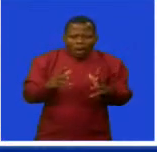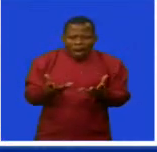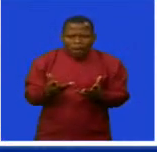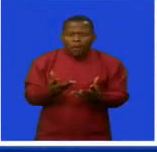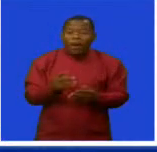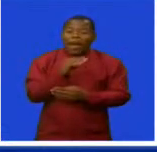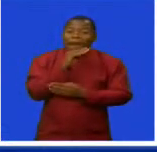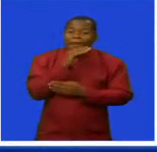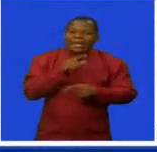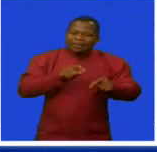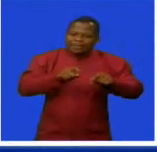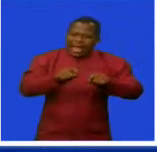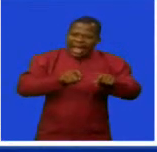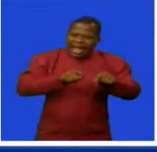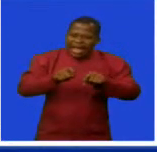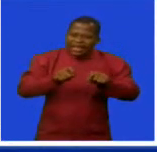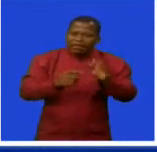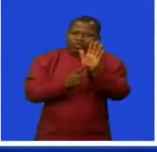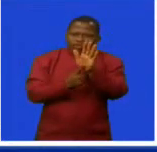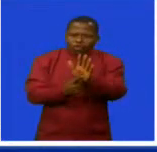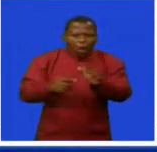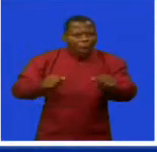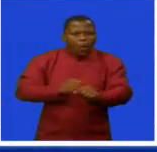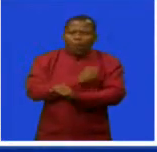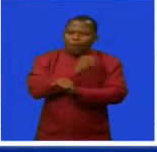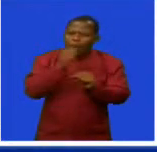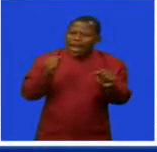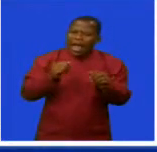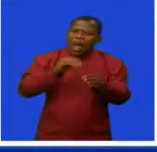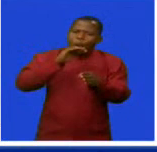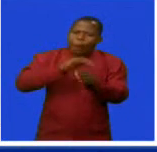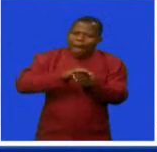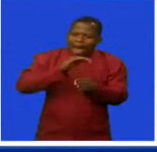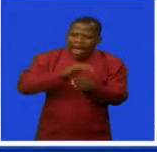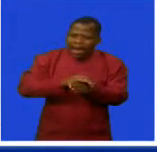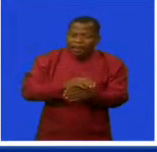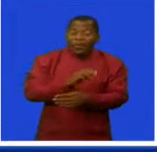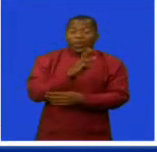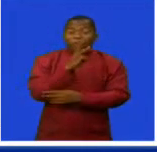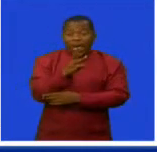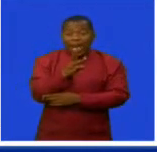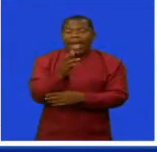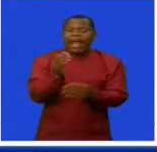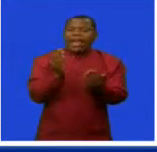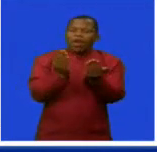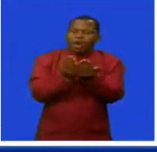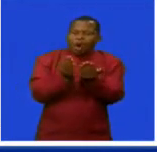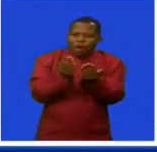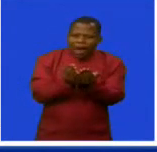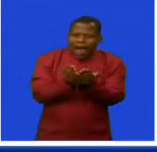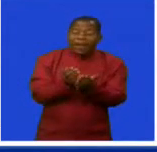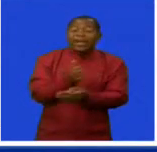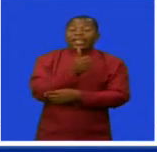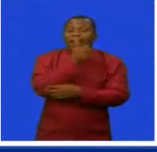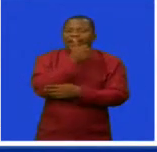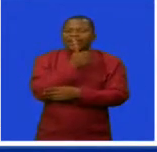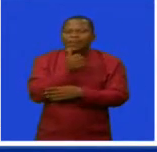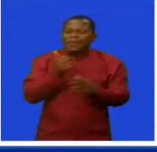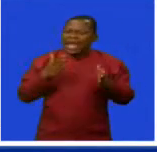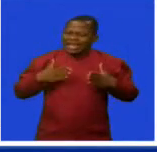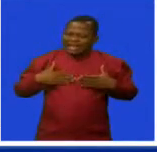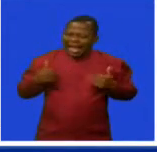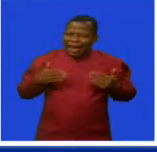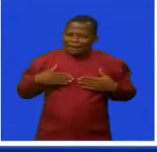lokuthi kule pilot sibone ukuthi iyasebenda, tikola lebetiyisebenzisa tiyijabulele,